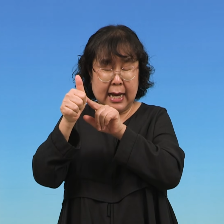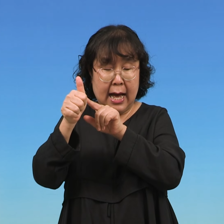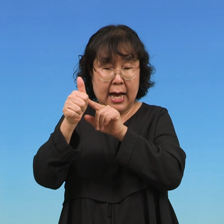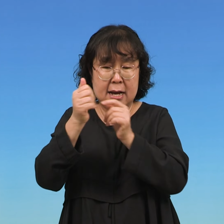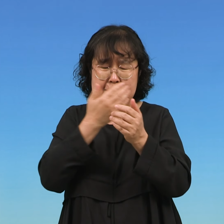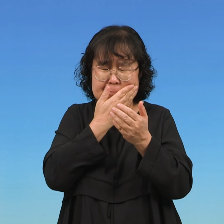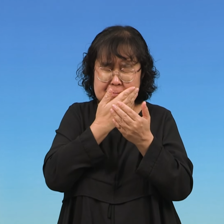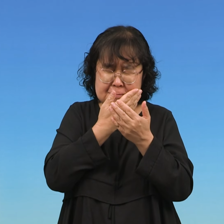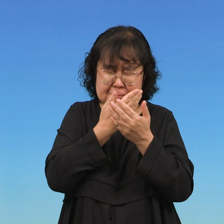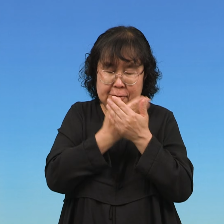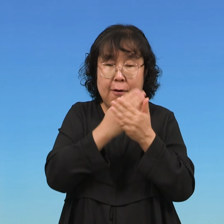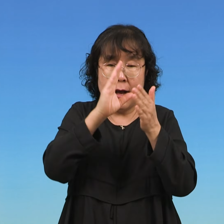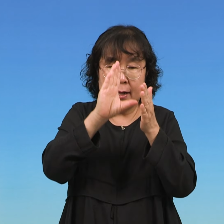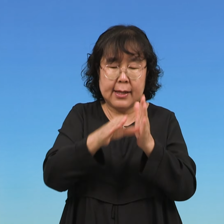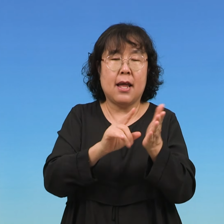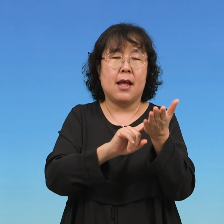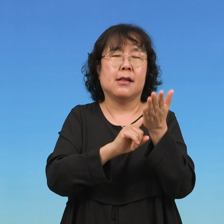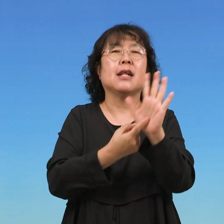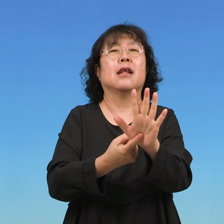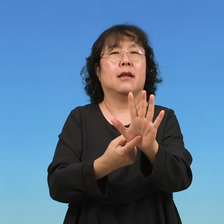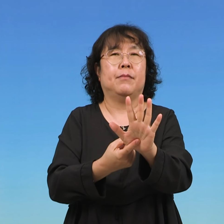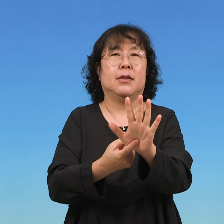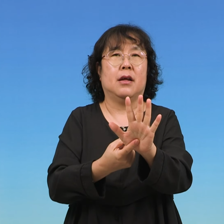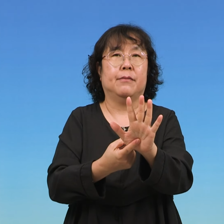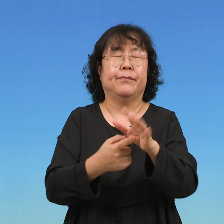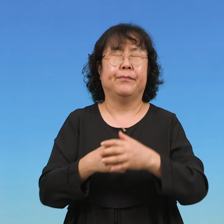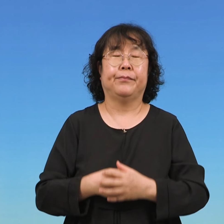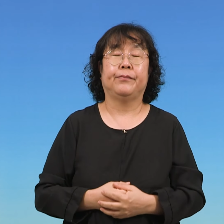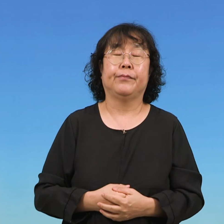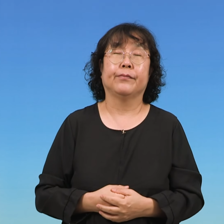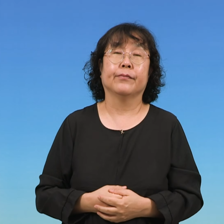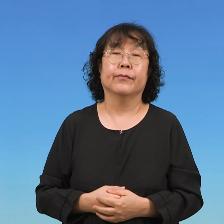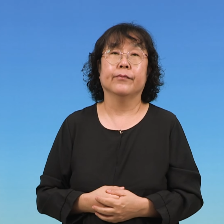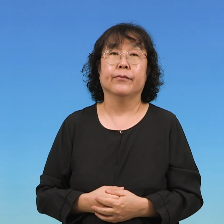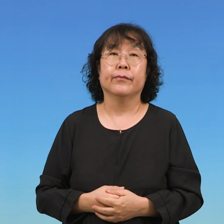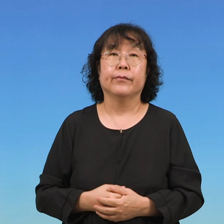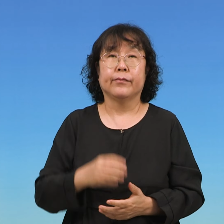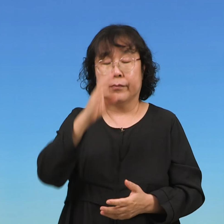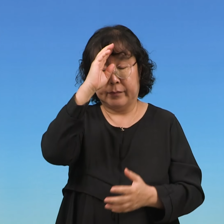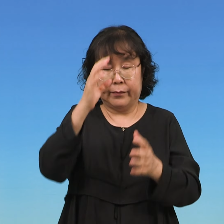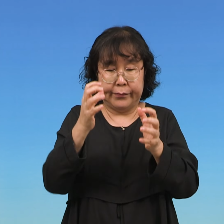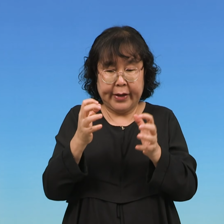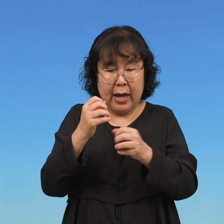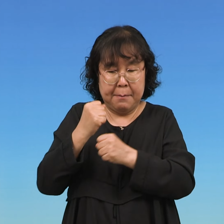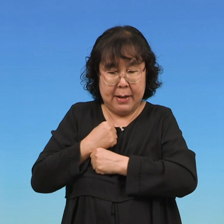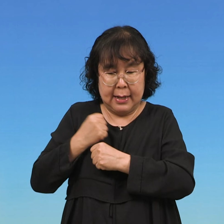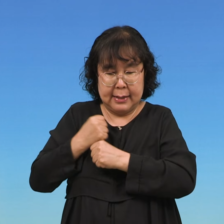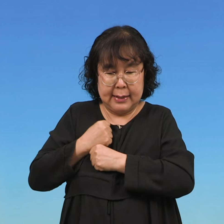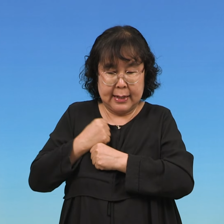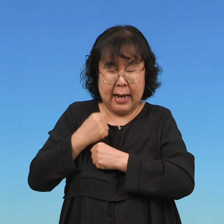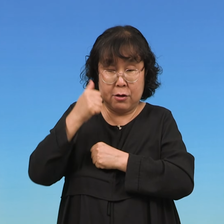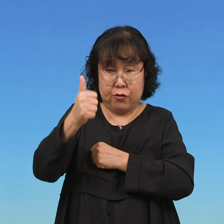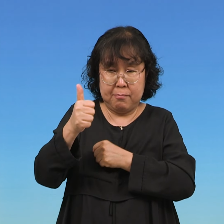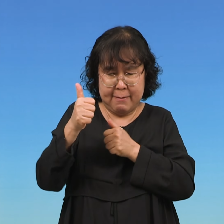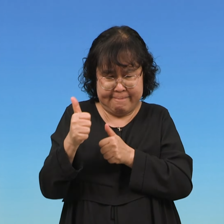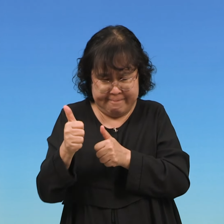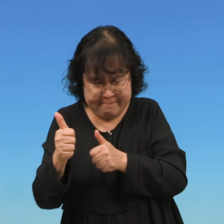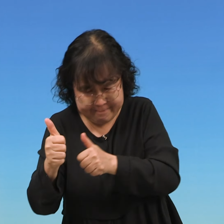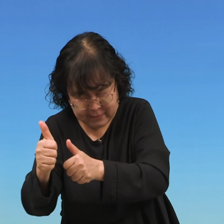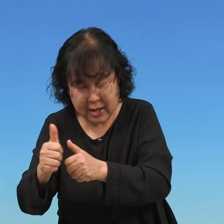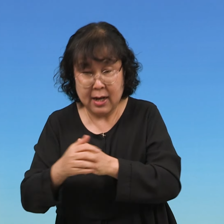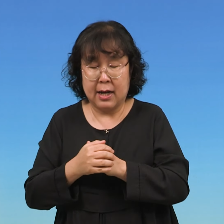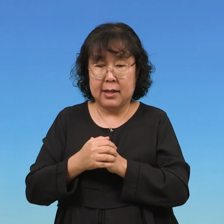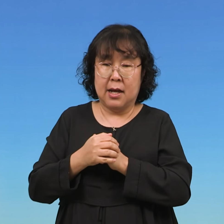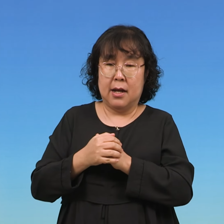순간에는 감추어지지가 않는 겁니다 그래서 오늘 본문입니다 그래서 이제 그 남한 장군을 막 뒤쫓아갑니다 21절부터